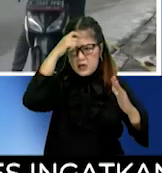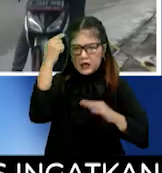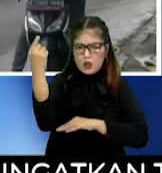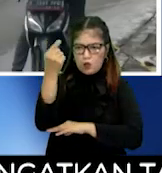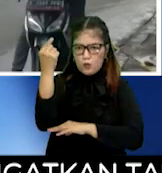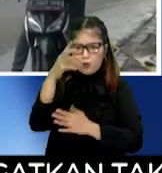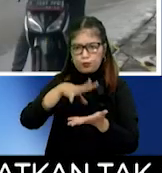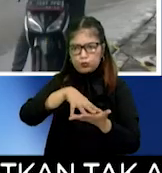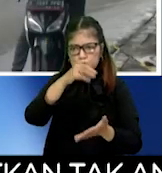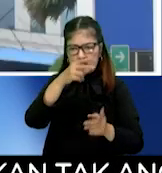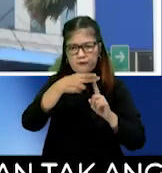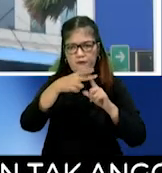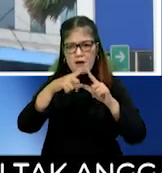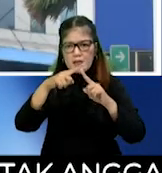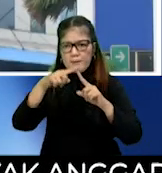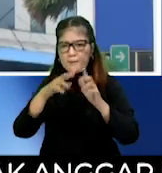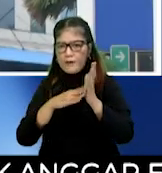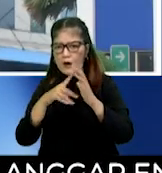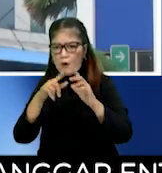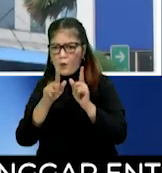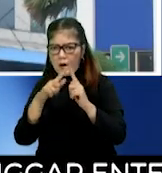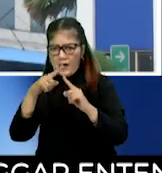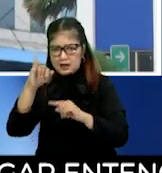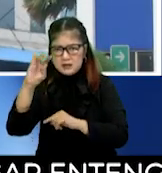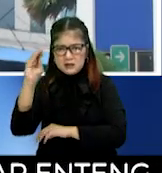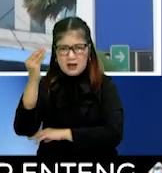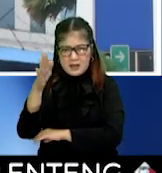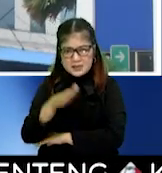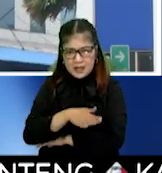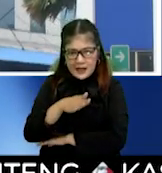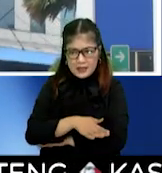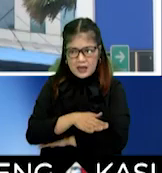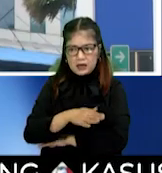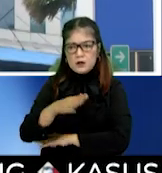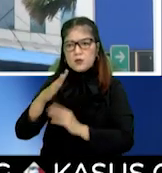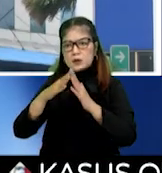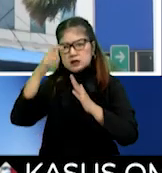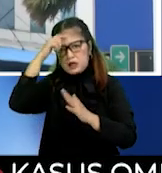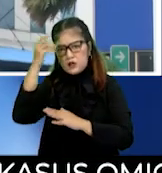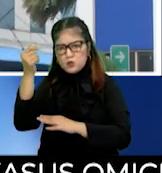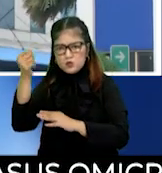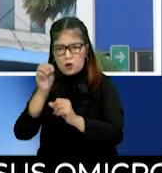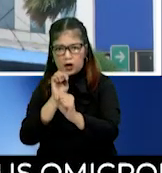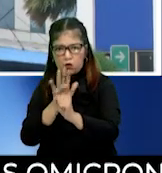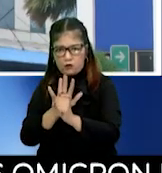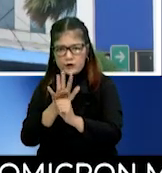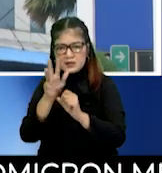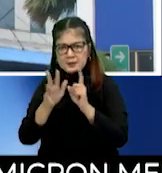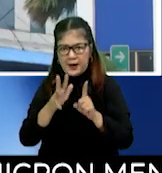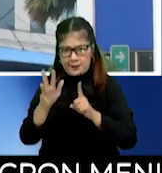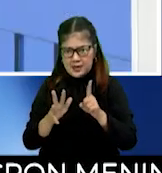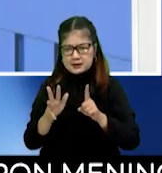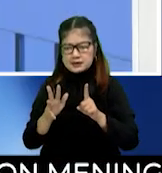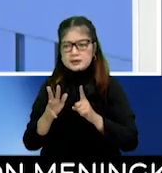Pusat Fatmawati di Jakarta Selatan yang menjadi salah satu rumah sakit rujukan COVID-19 di wilayah DKI, ini juga